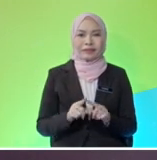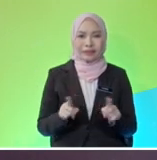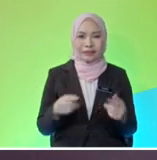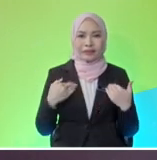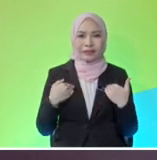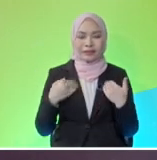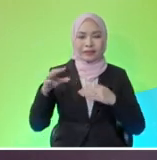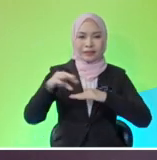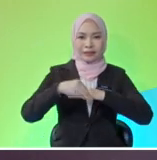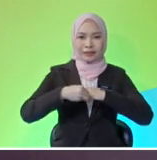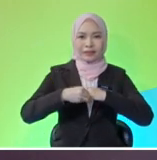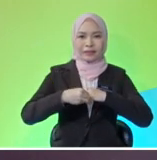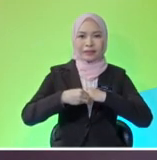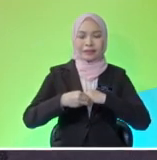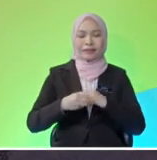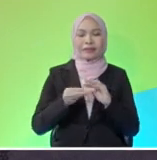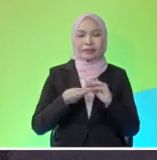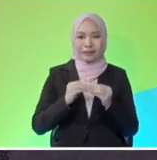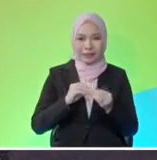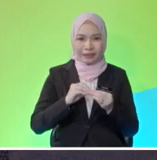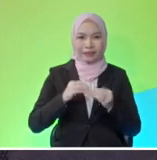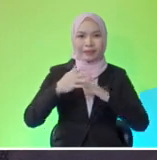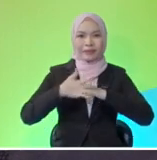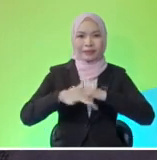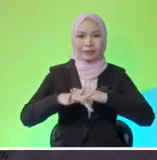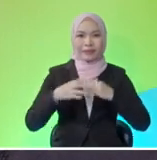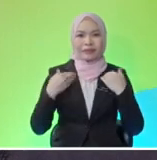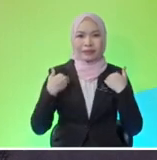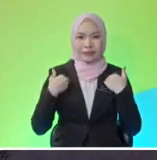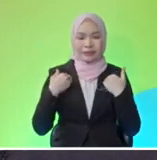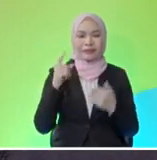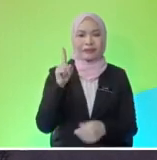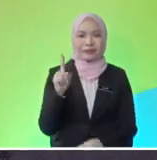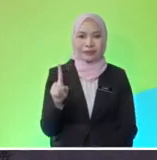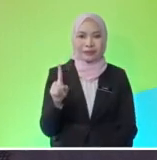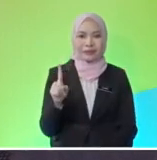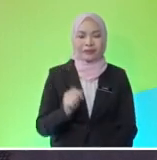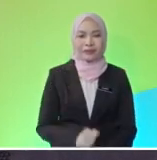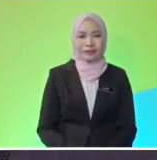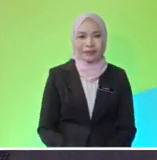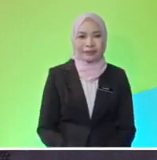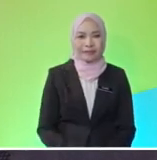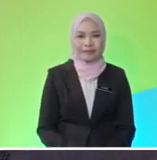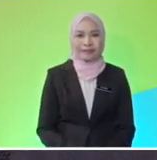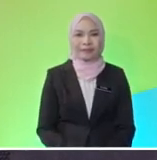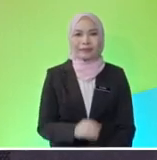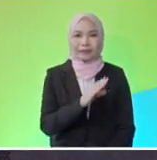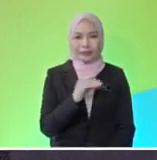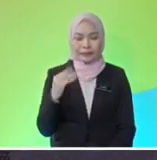Dia ada 2-1 tu Aiman. 1 dan kita dah tambah depan dia ada 1. Kemudian kita